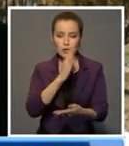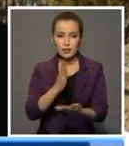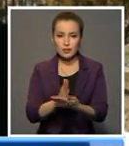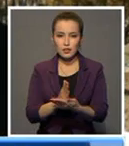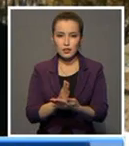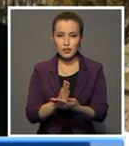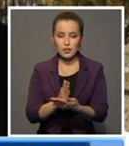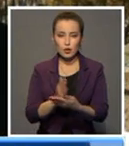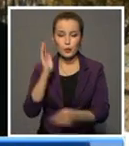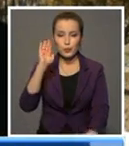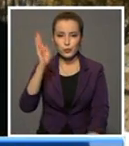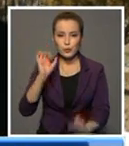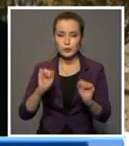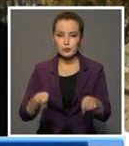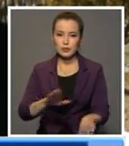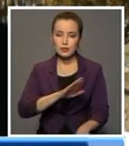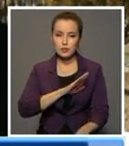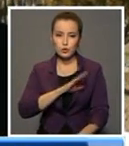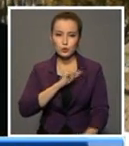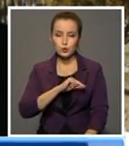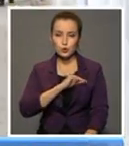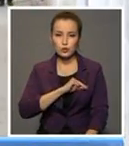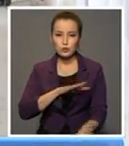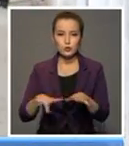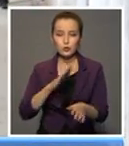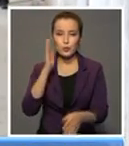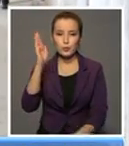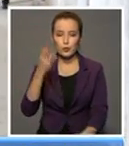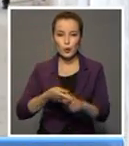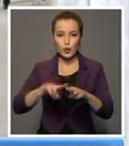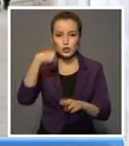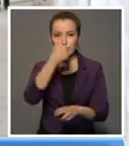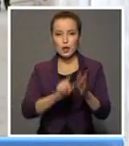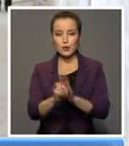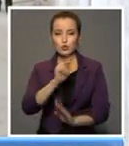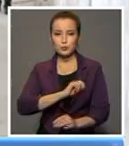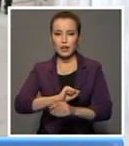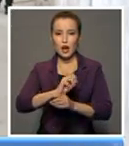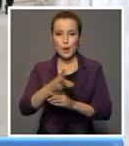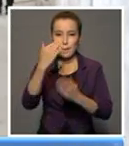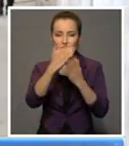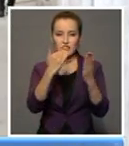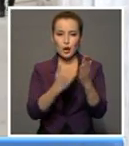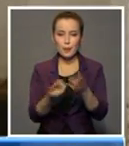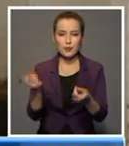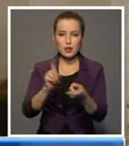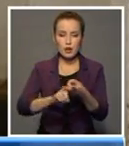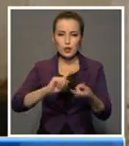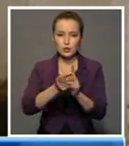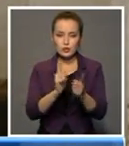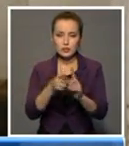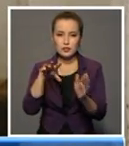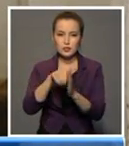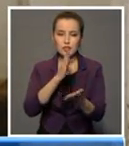Алла қаласа енді жұмыс жүргізілетін болады. Биылғы жылдан бастап жұмыспен қамту бағдарламасына бірқатар өзгерістер енгізілді.